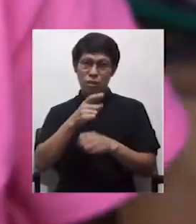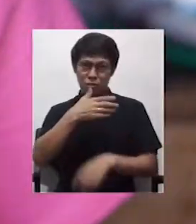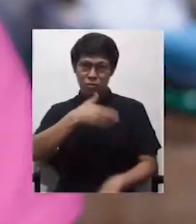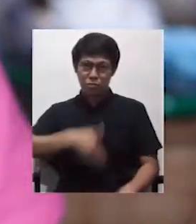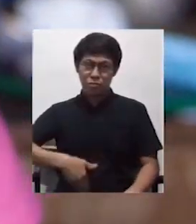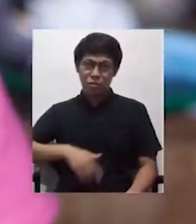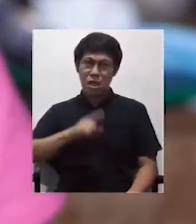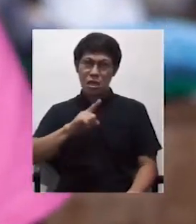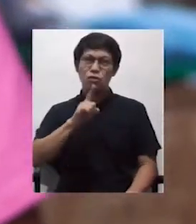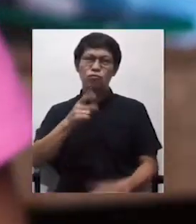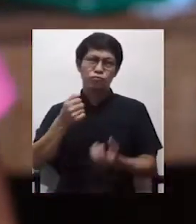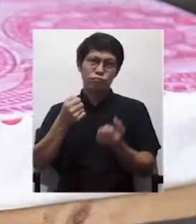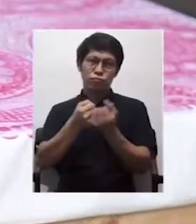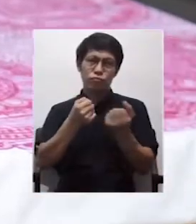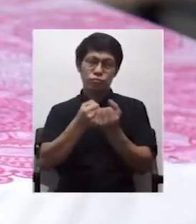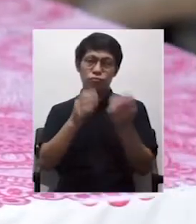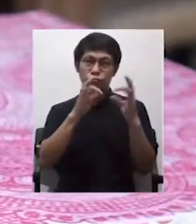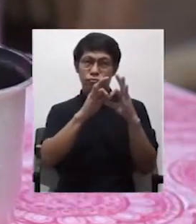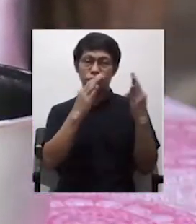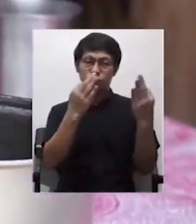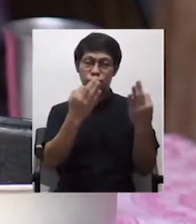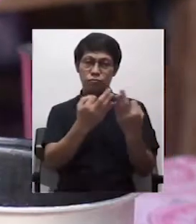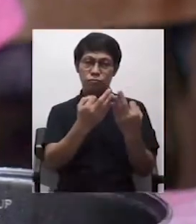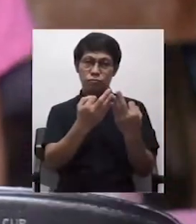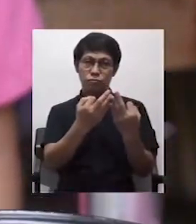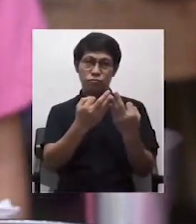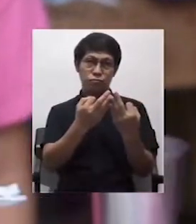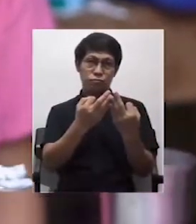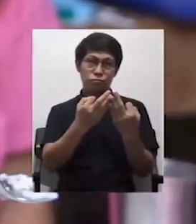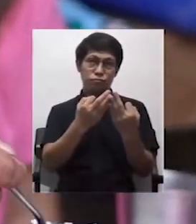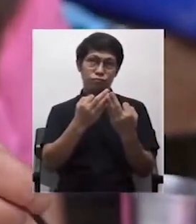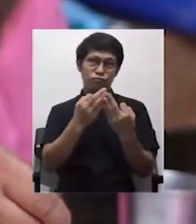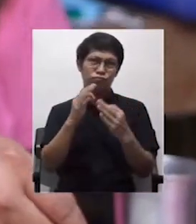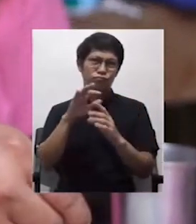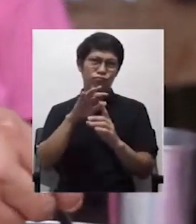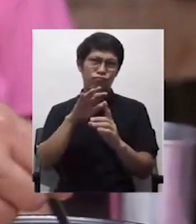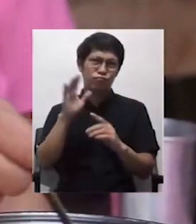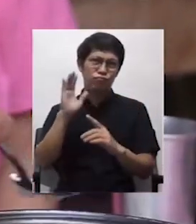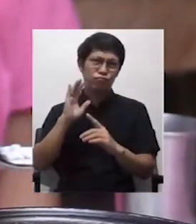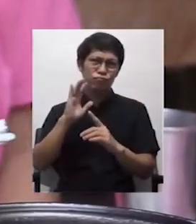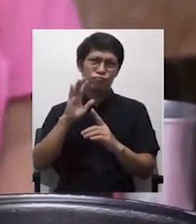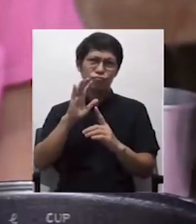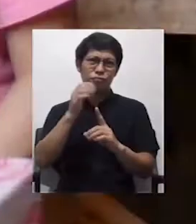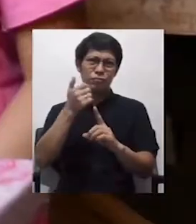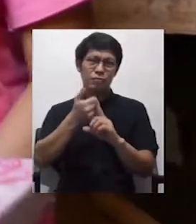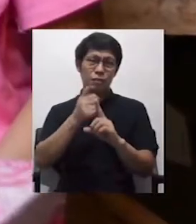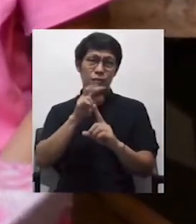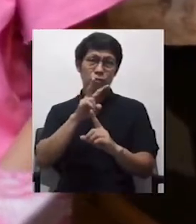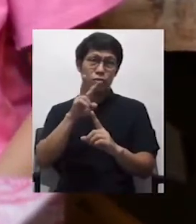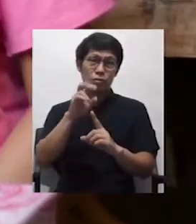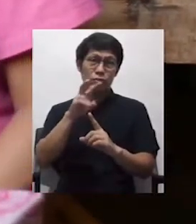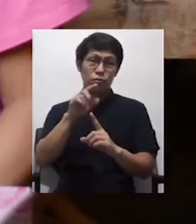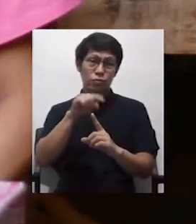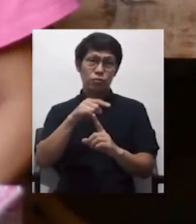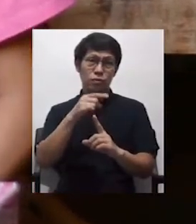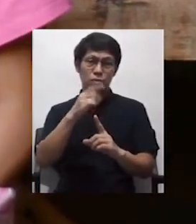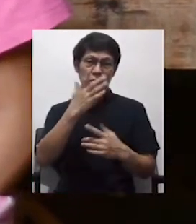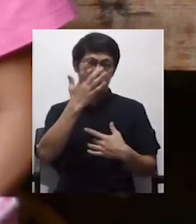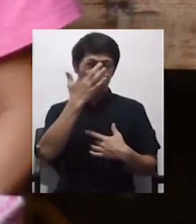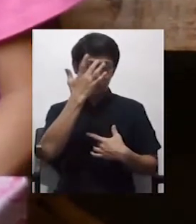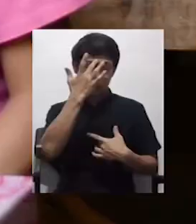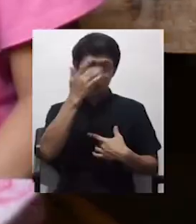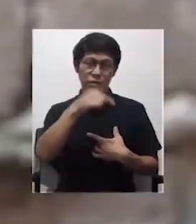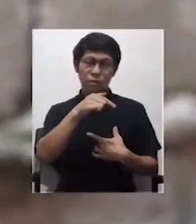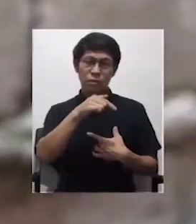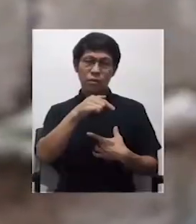cholecystitis. Bali, nagtrabaho po ako sa Silang Cavite bilang kasambahay. Doon na rin po ako nagkasakit. Nagpaalam po ako sa